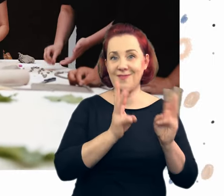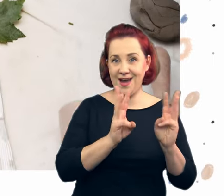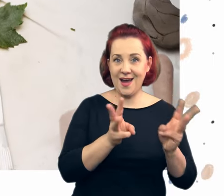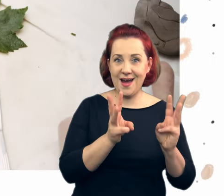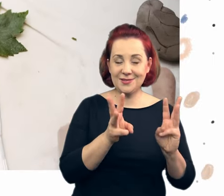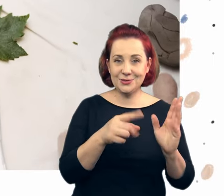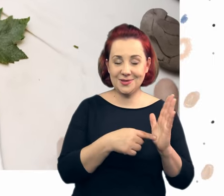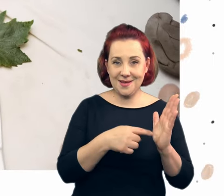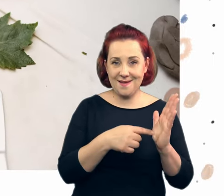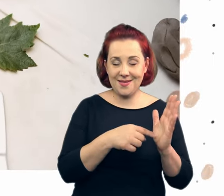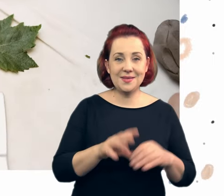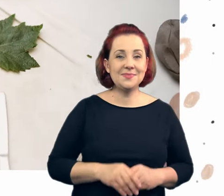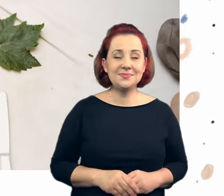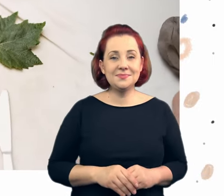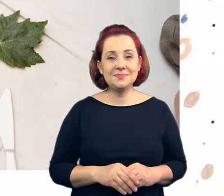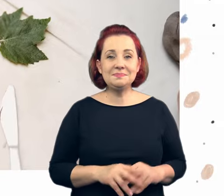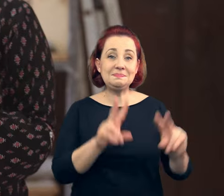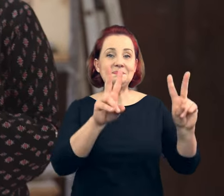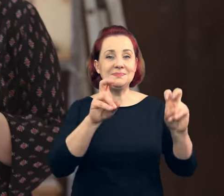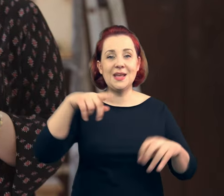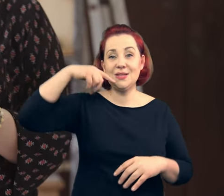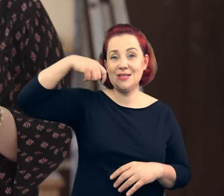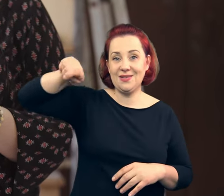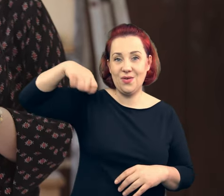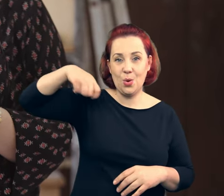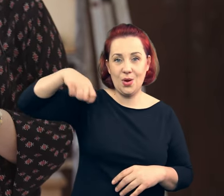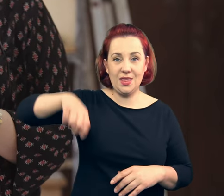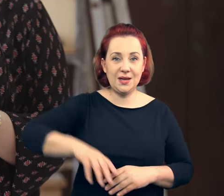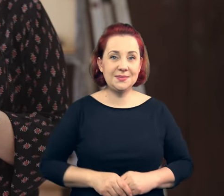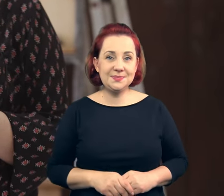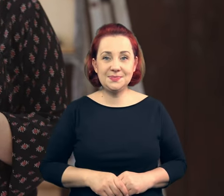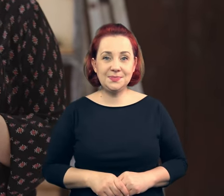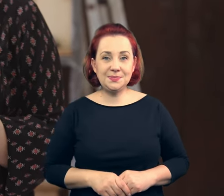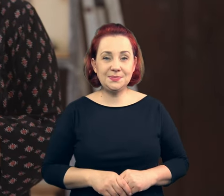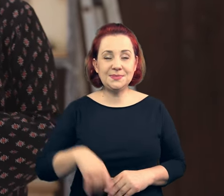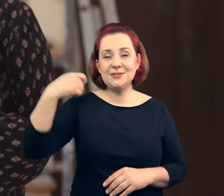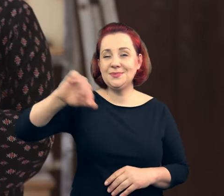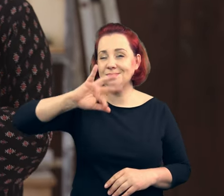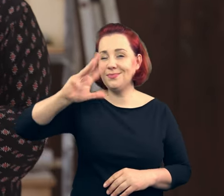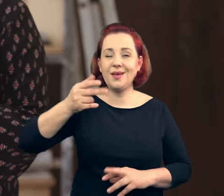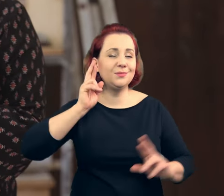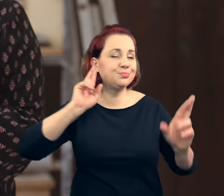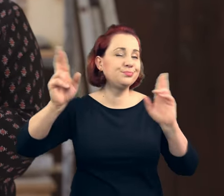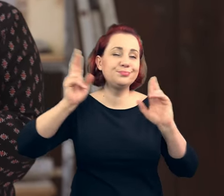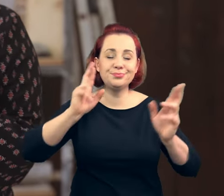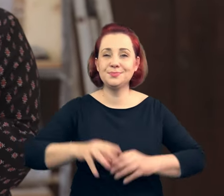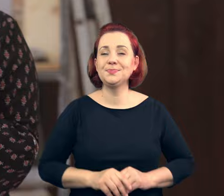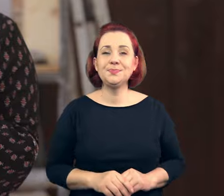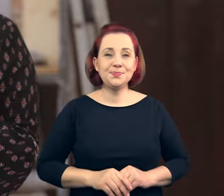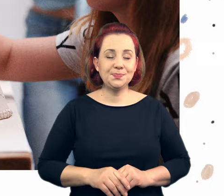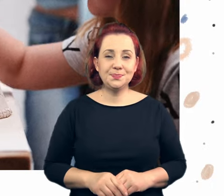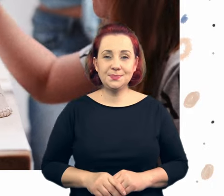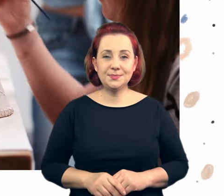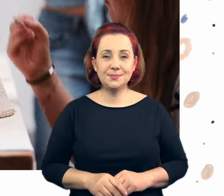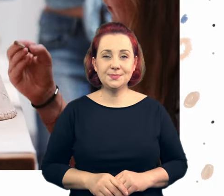Były to tak zwane dzwonki. Dzwonek, który pięknie dzwoni, jeden z dzwonków właśnie wykonanych